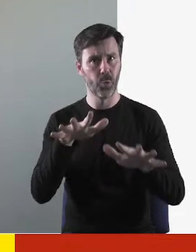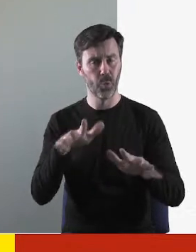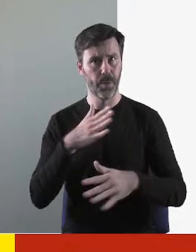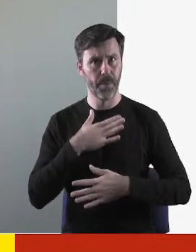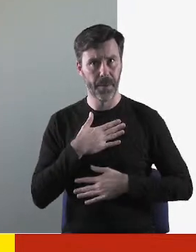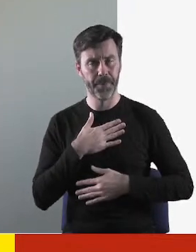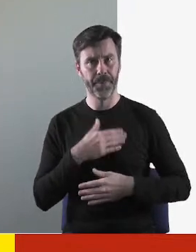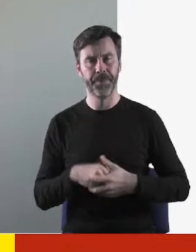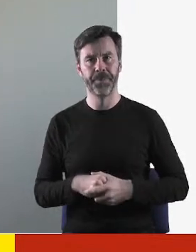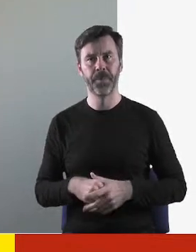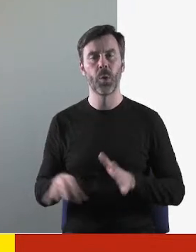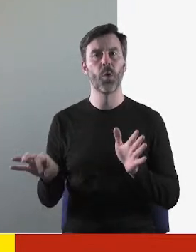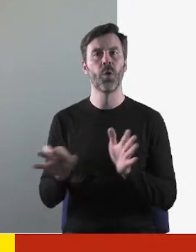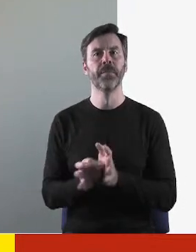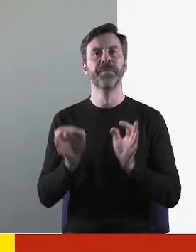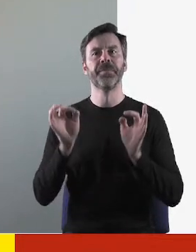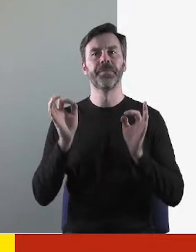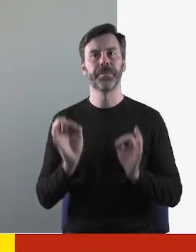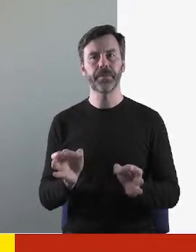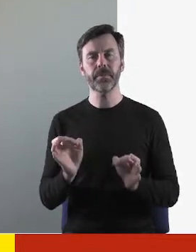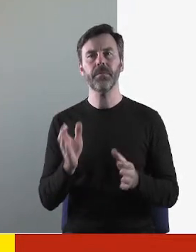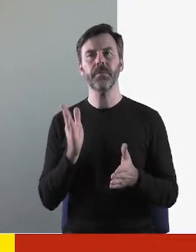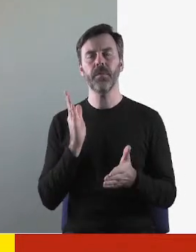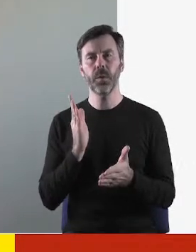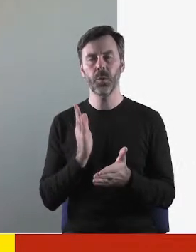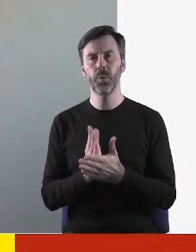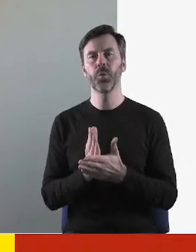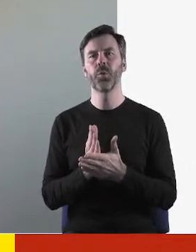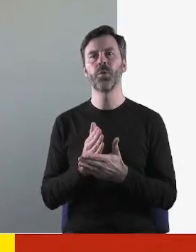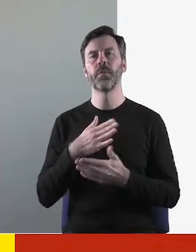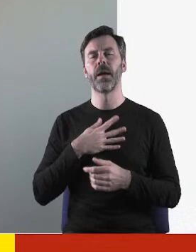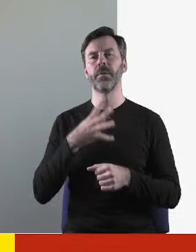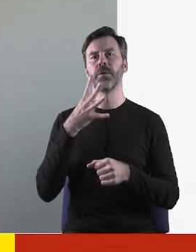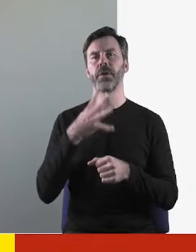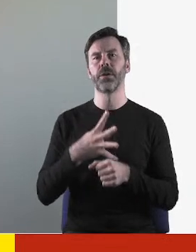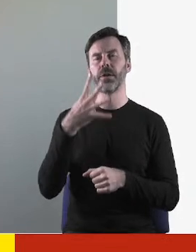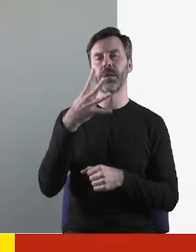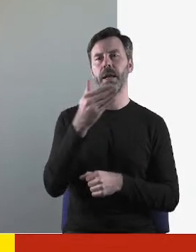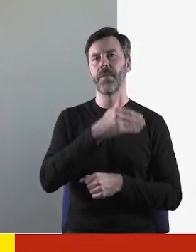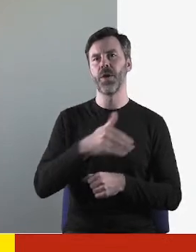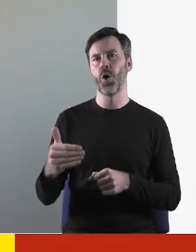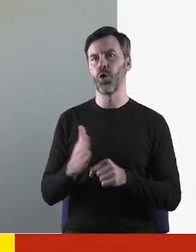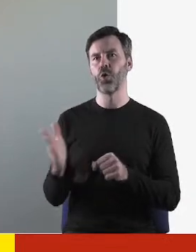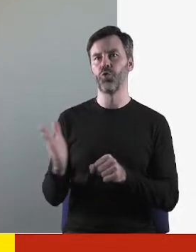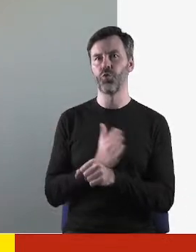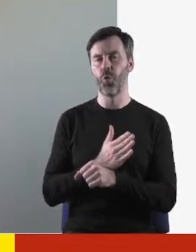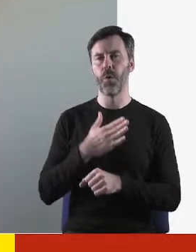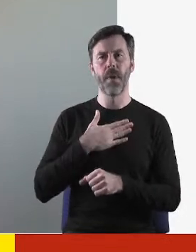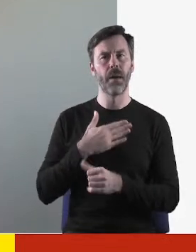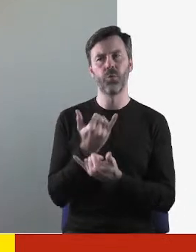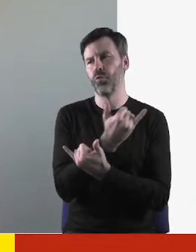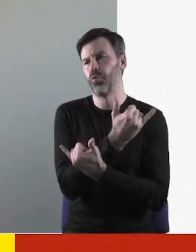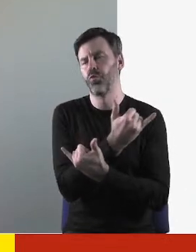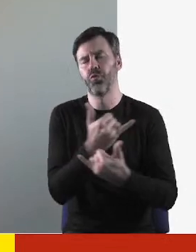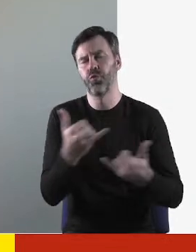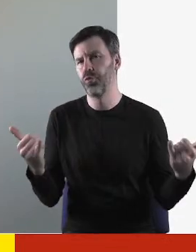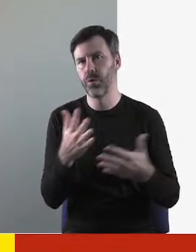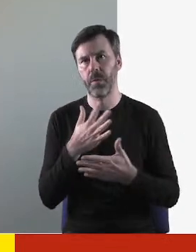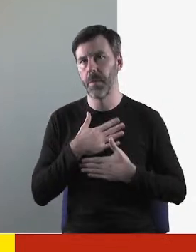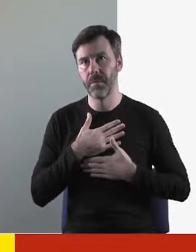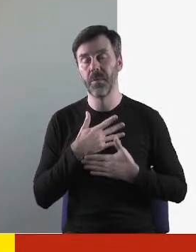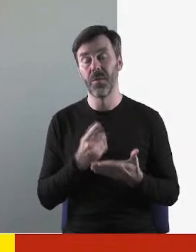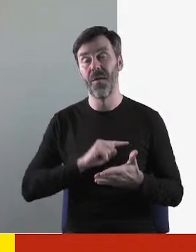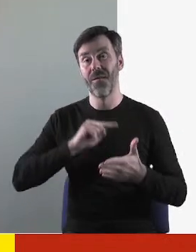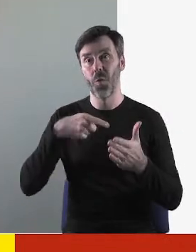obecnej przeszło 44 miliony sztuk różnego asortymentu. I to jest właśnie to,